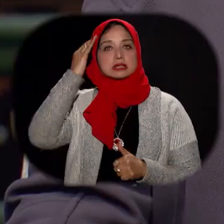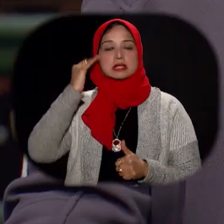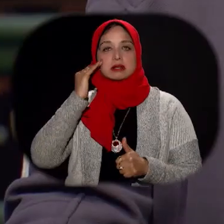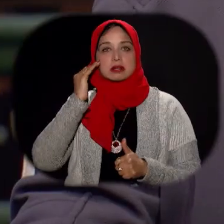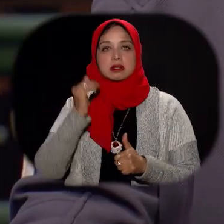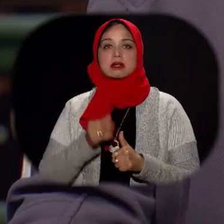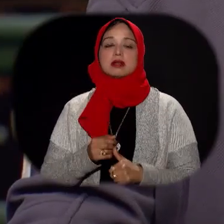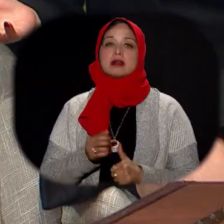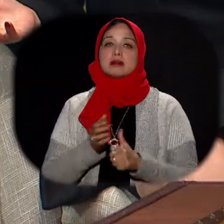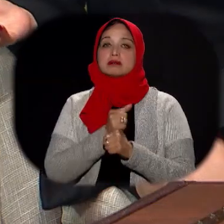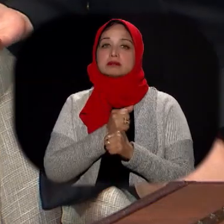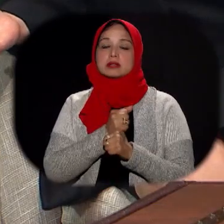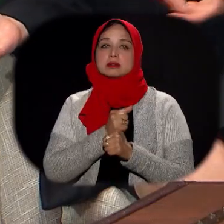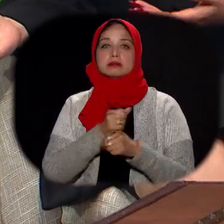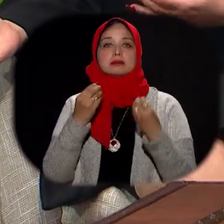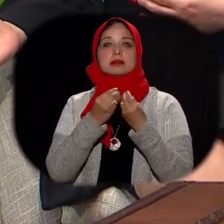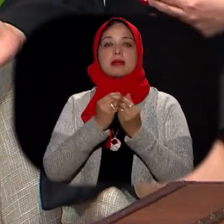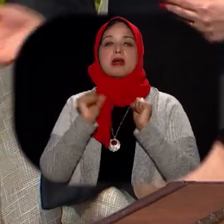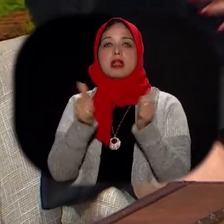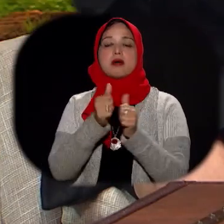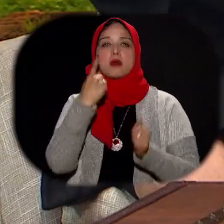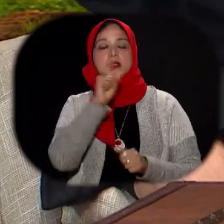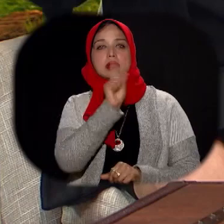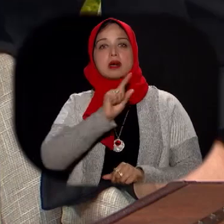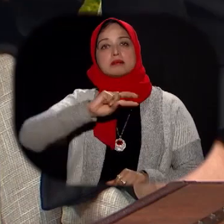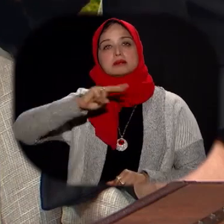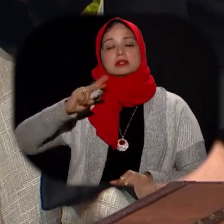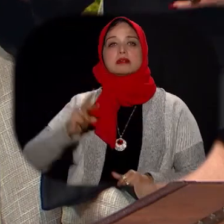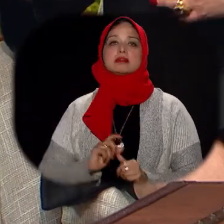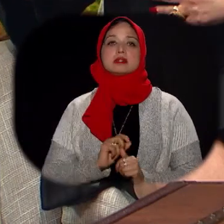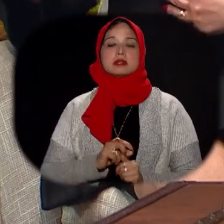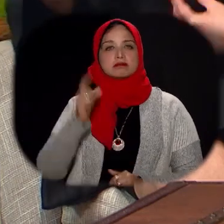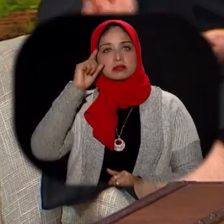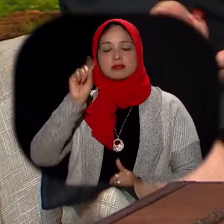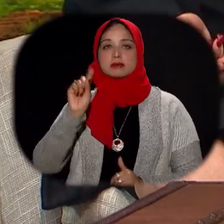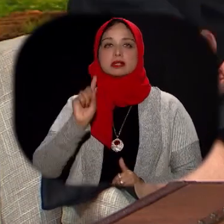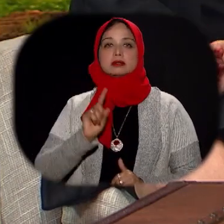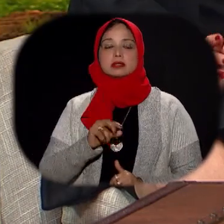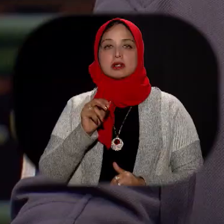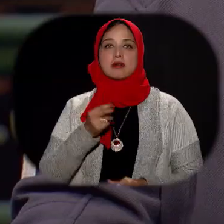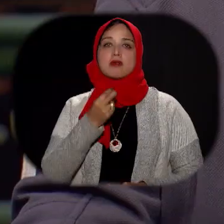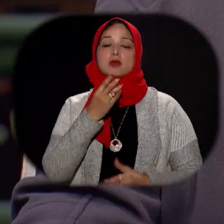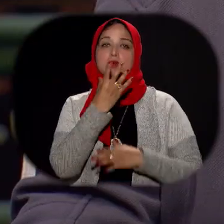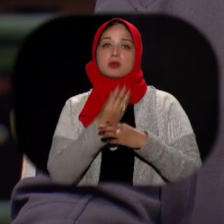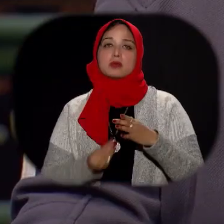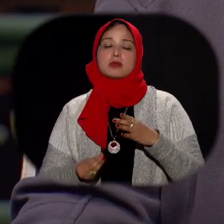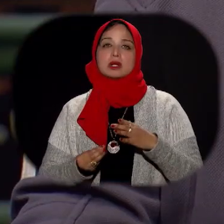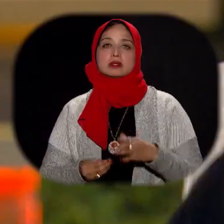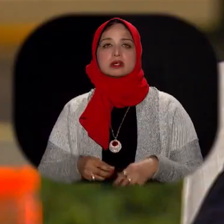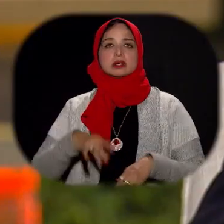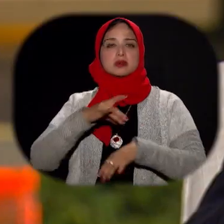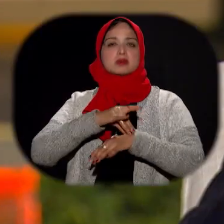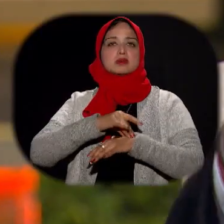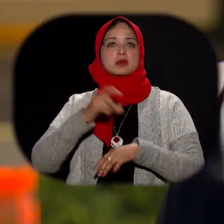انت عارف اه ولا هي غلطه دكتور ششد اتشد بالجفت بالجفت اللي هو الشفاط يعني حصل